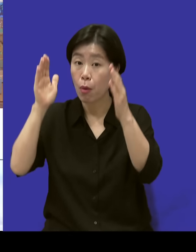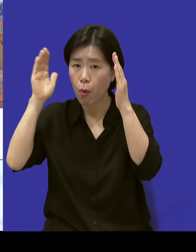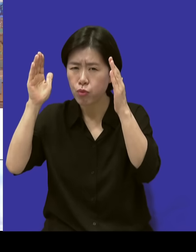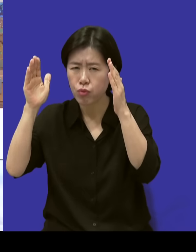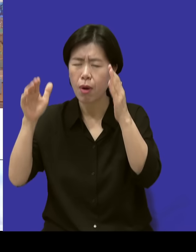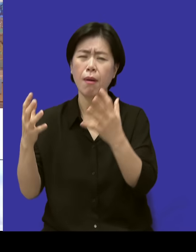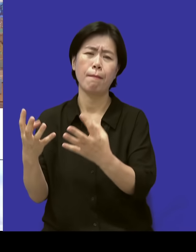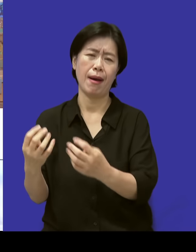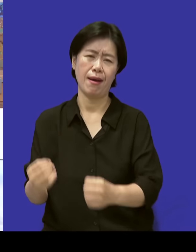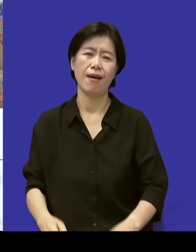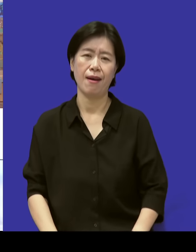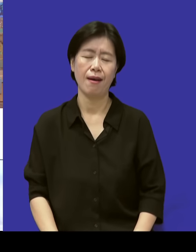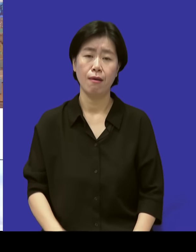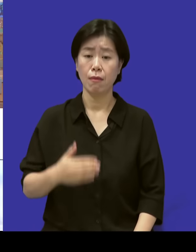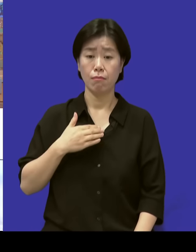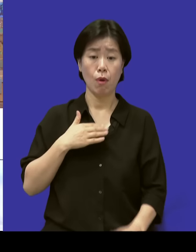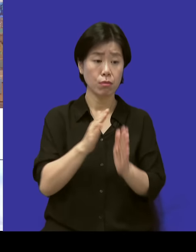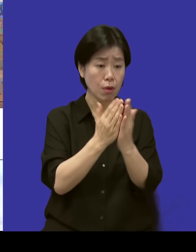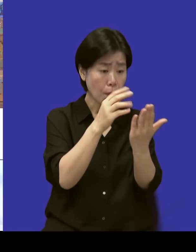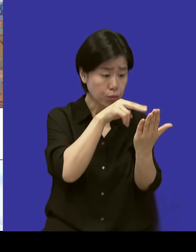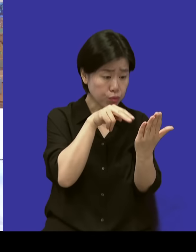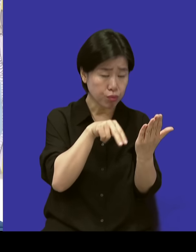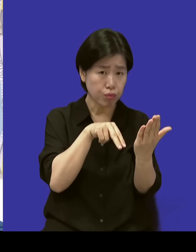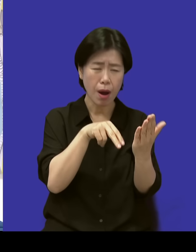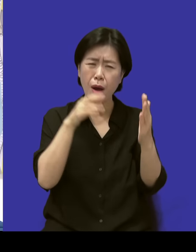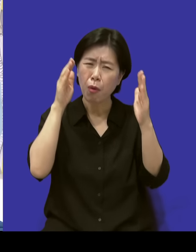의미는 아니었어요. 그래서 이제 법령제를 보고 있는데